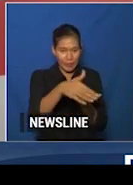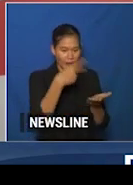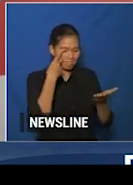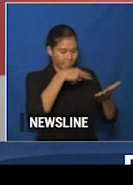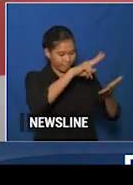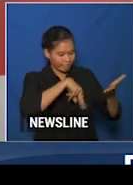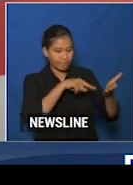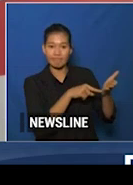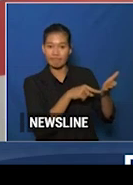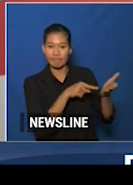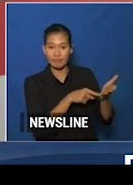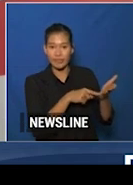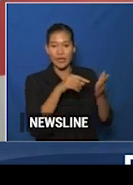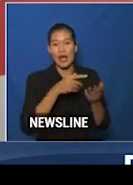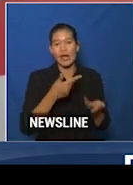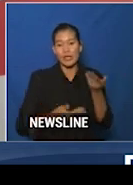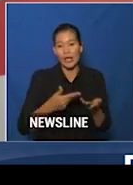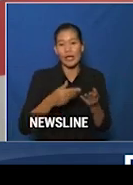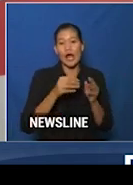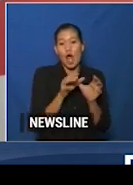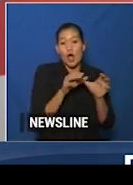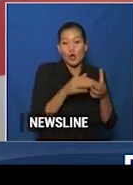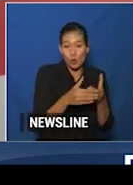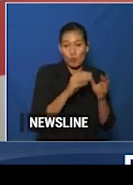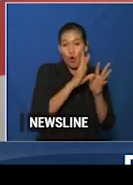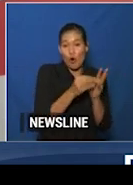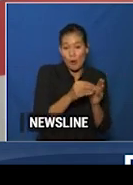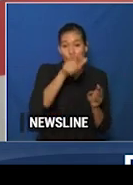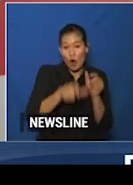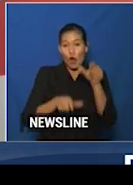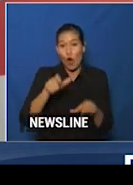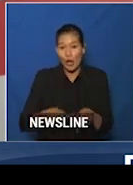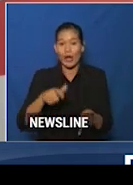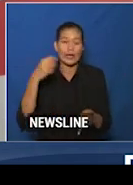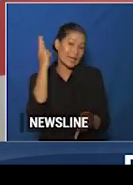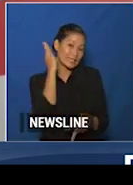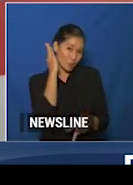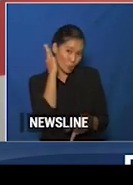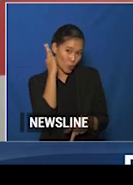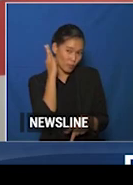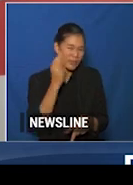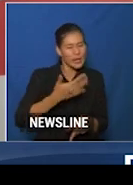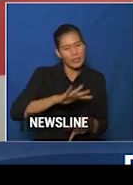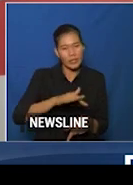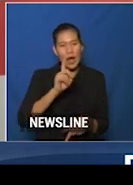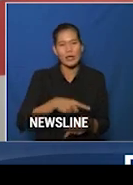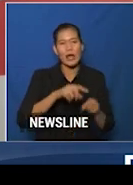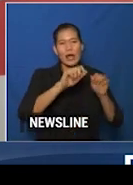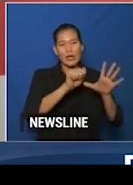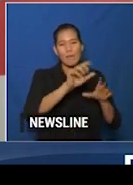miliki population at rest artinya kelompok jumlah orang yang beresiko adalah pada kisaran angka